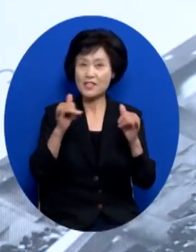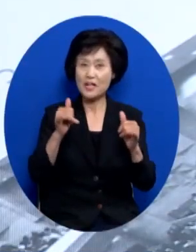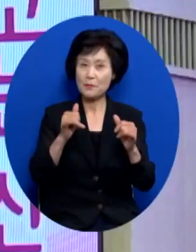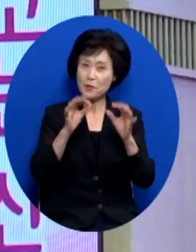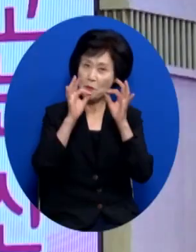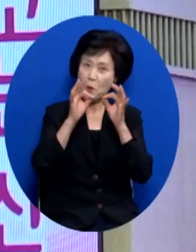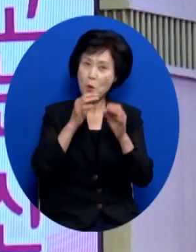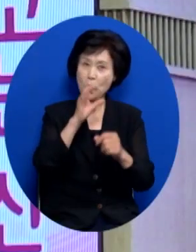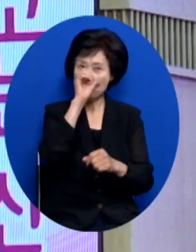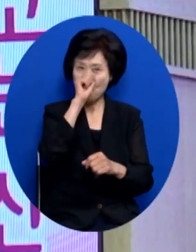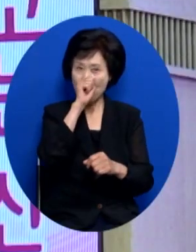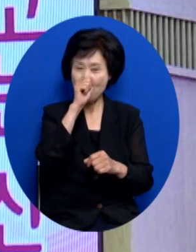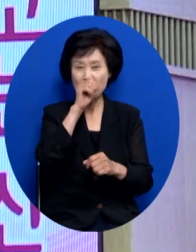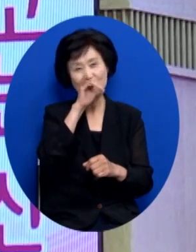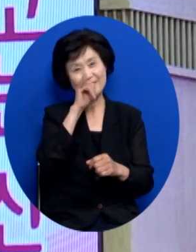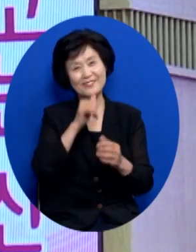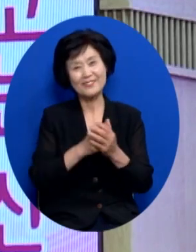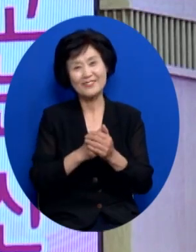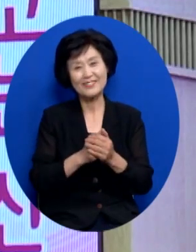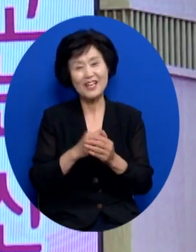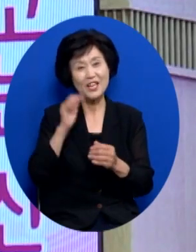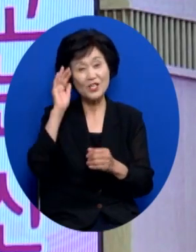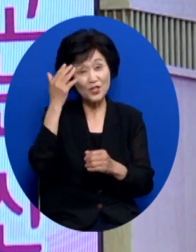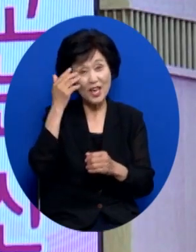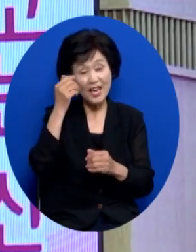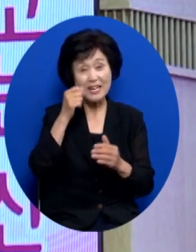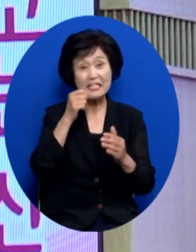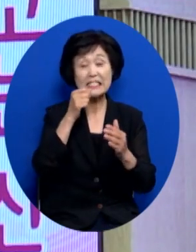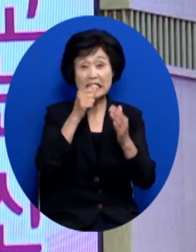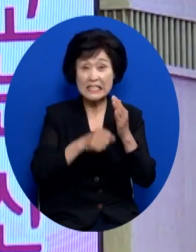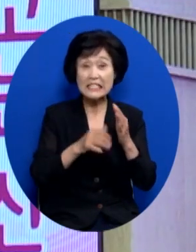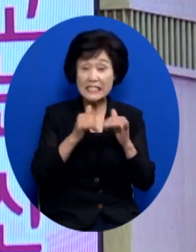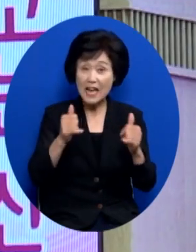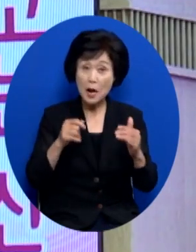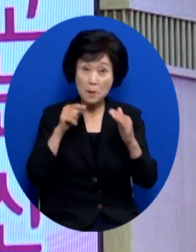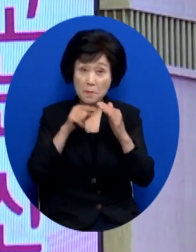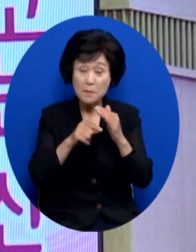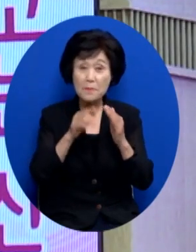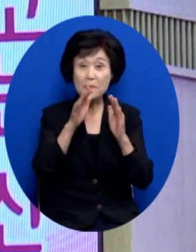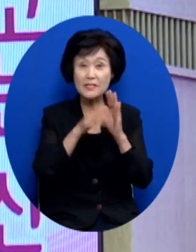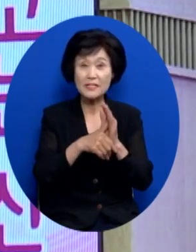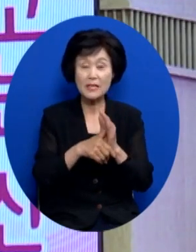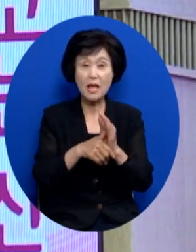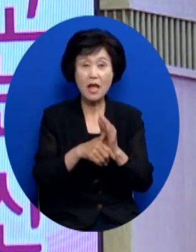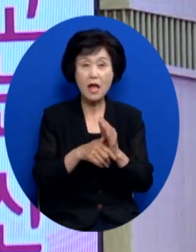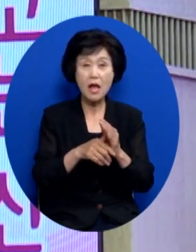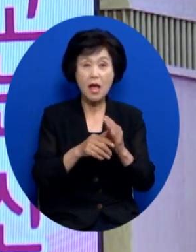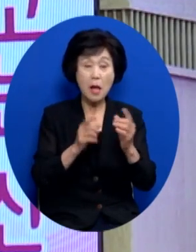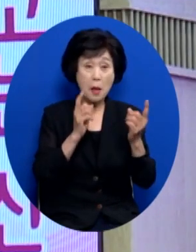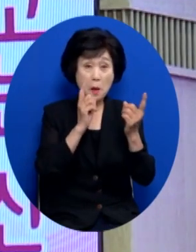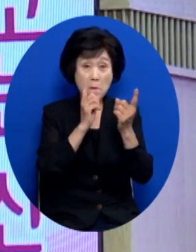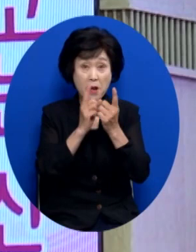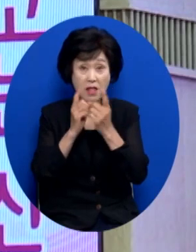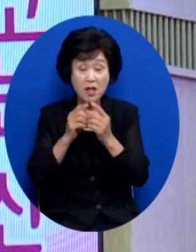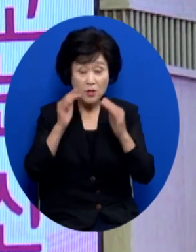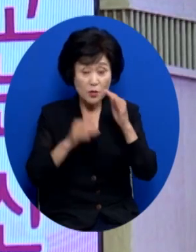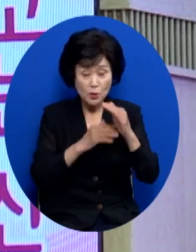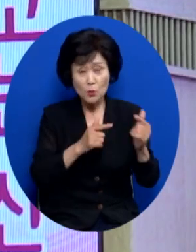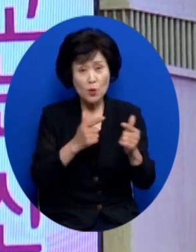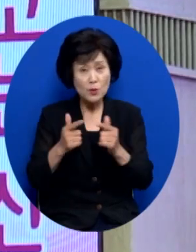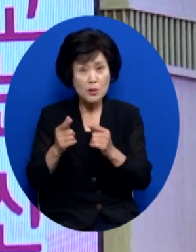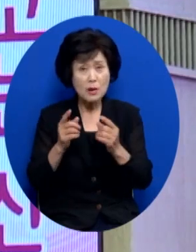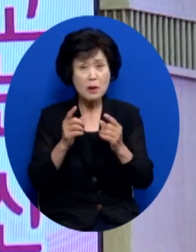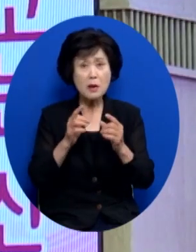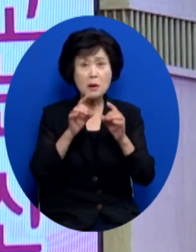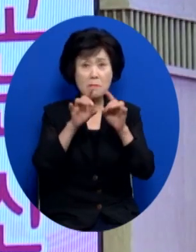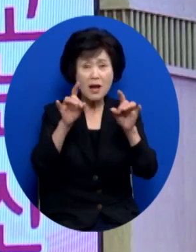좋아하세요. 최근 저희 취재 기자가 교회 방문했을 때 마주치는 성도마다 민망할 정도로 인사를 해서